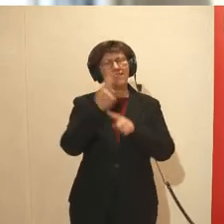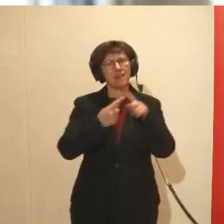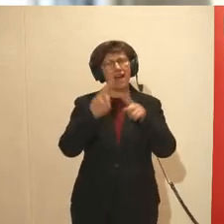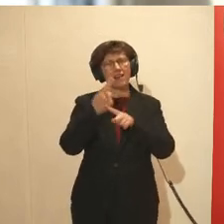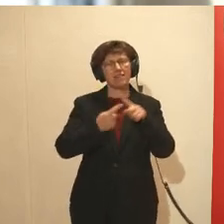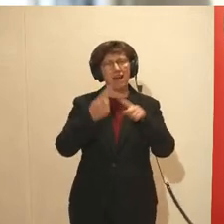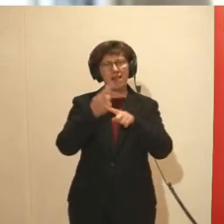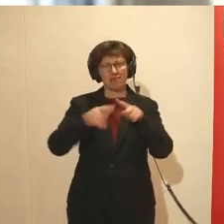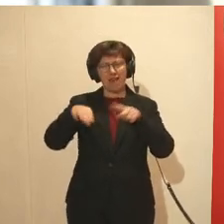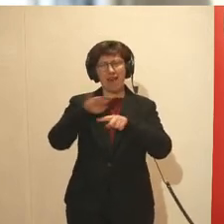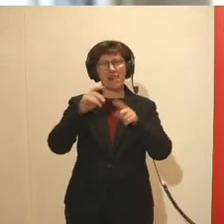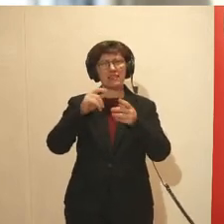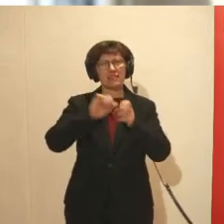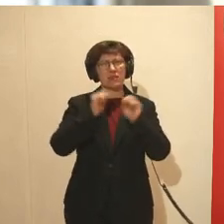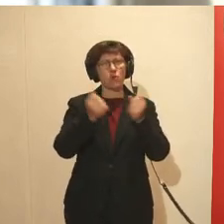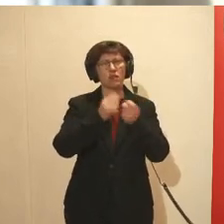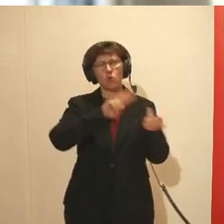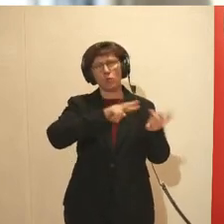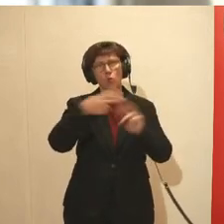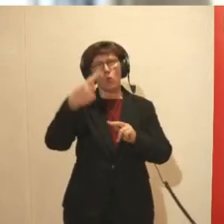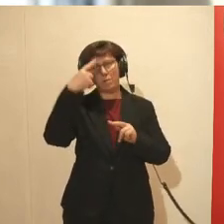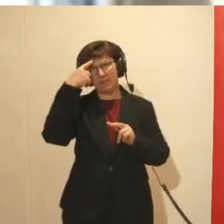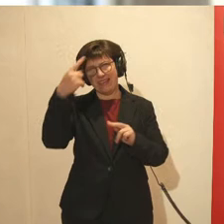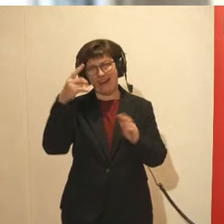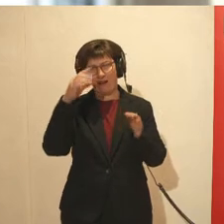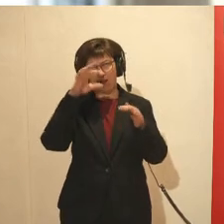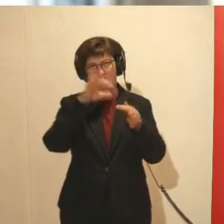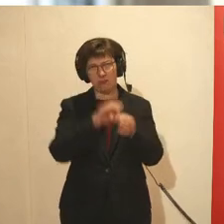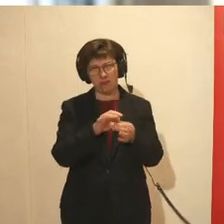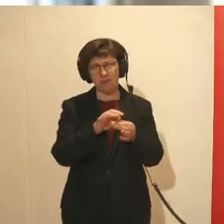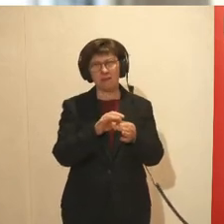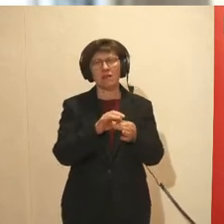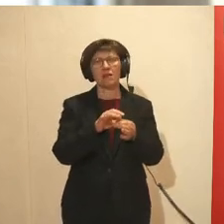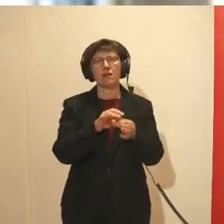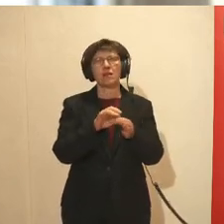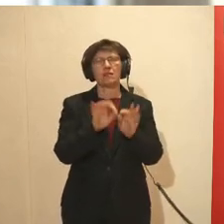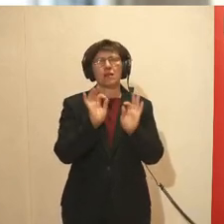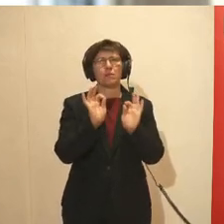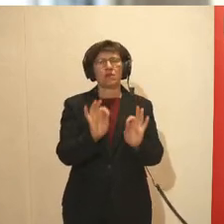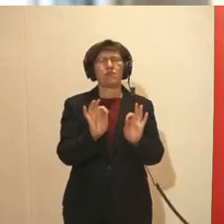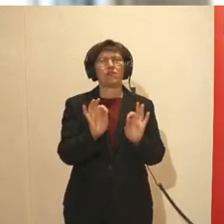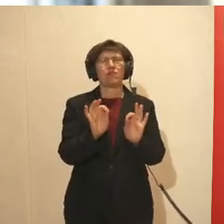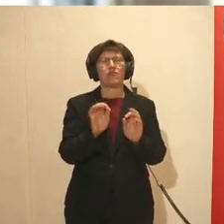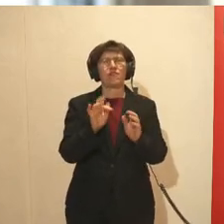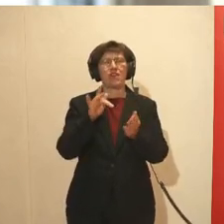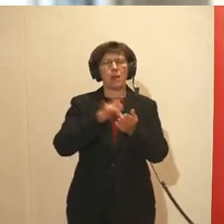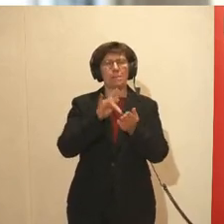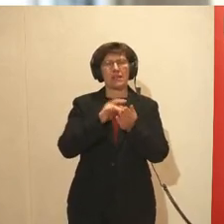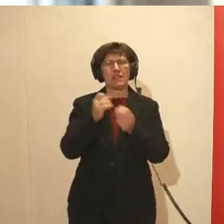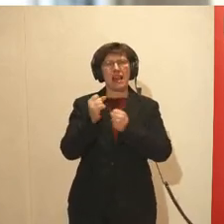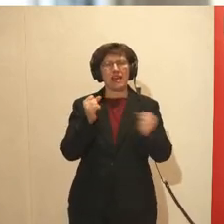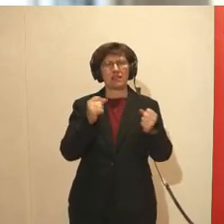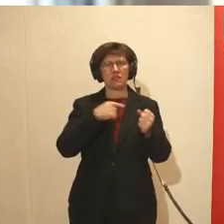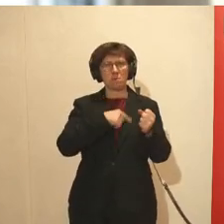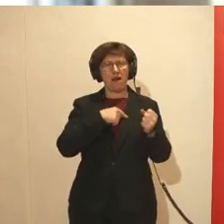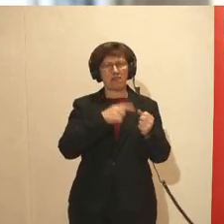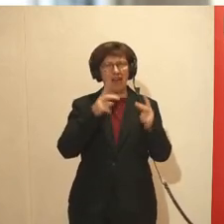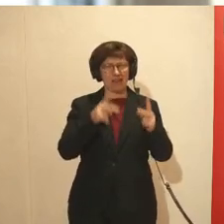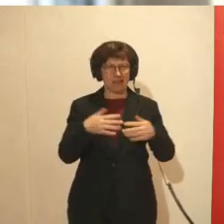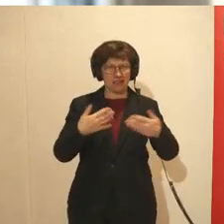umdenken bezüglich der mitteparteien richtig